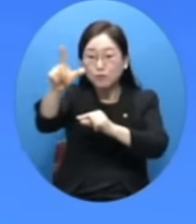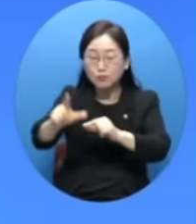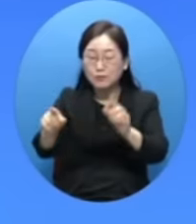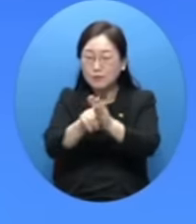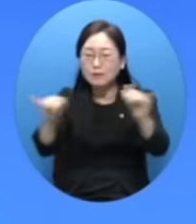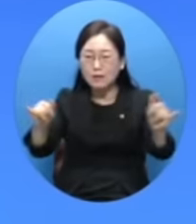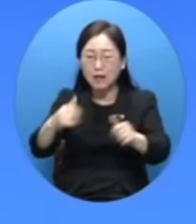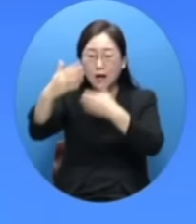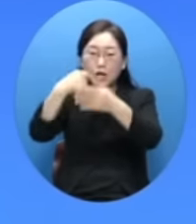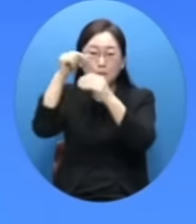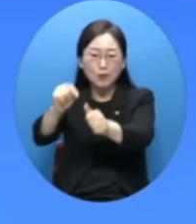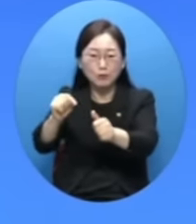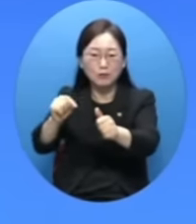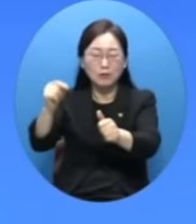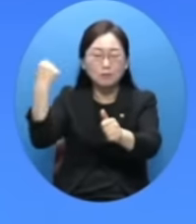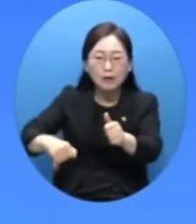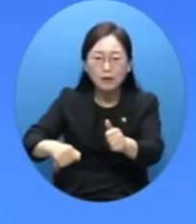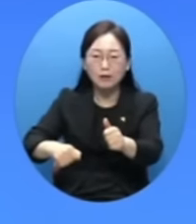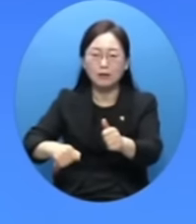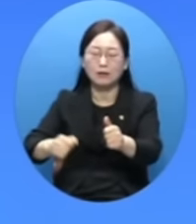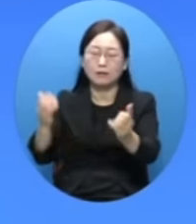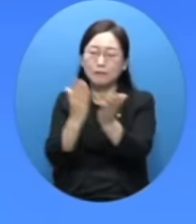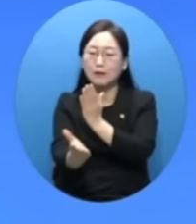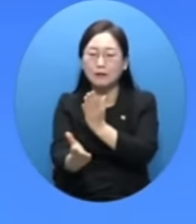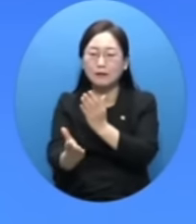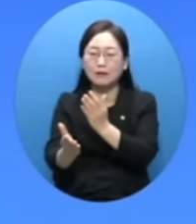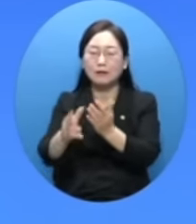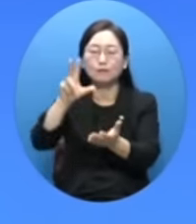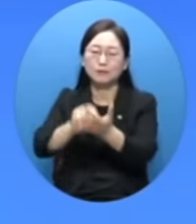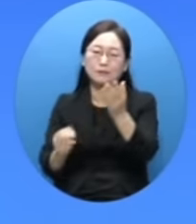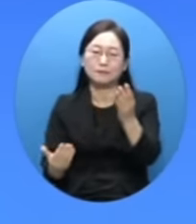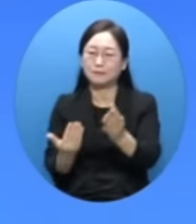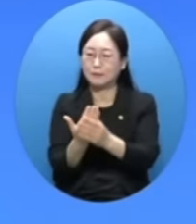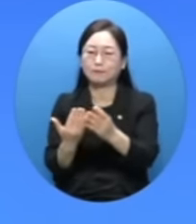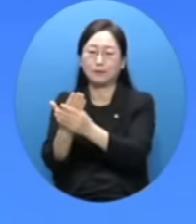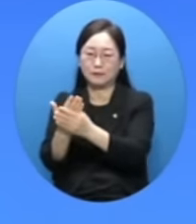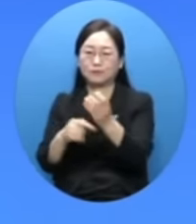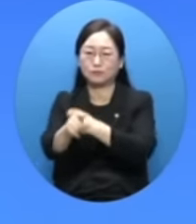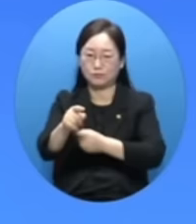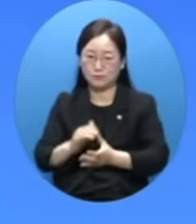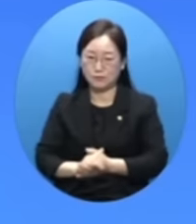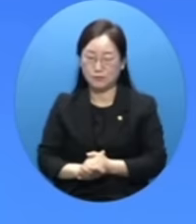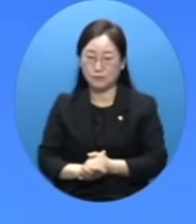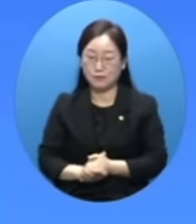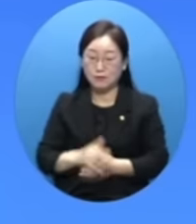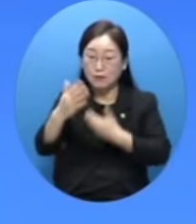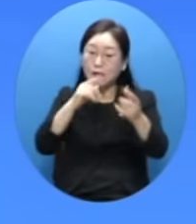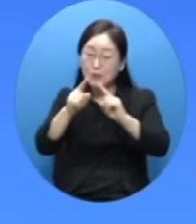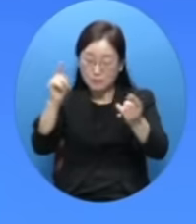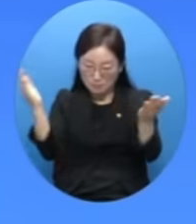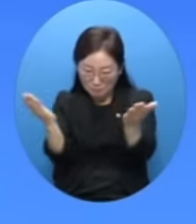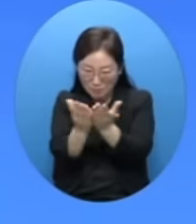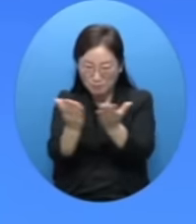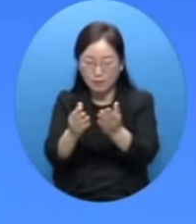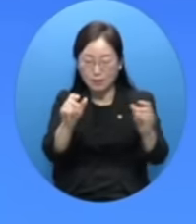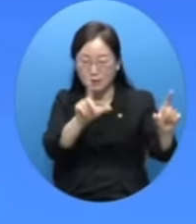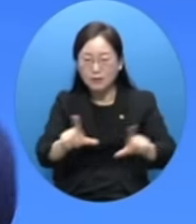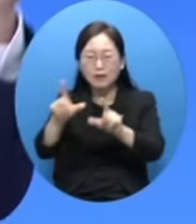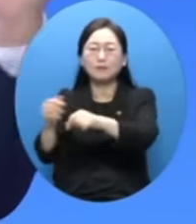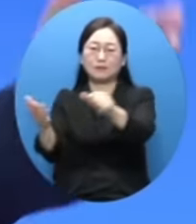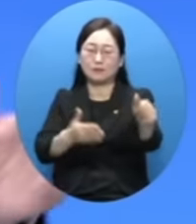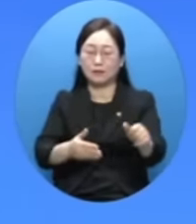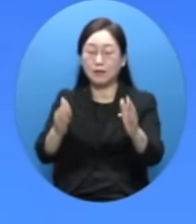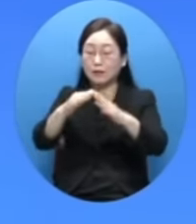하나님의 명령을 제대로 지키지 못하기 때문에 문제가 많이 생겨나는 것입니다. 말씀대로 우리가 사랑하게 되기를 바랍니다.